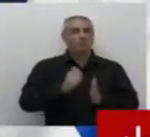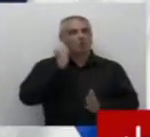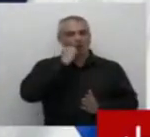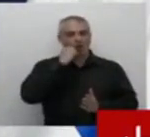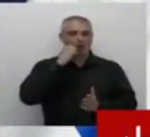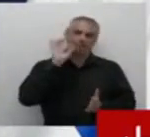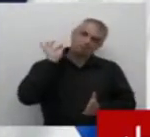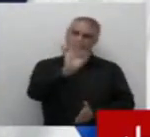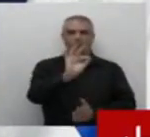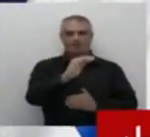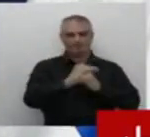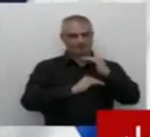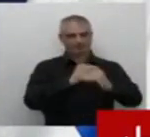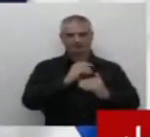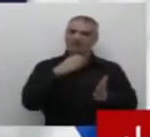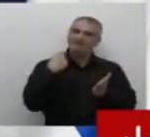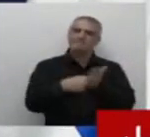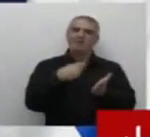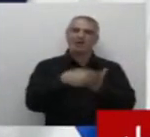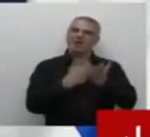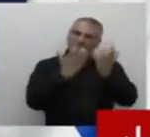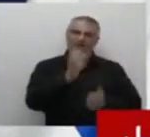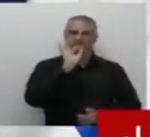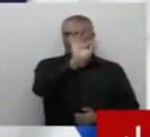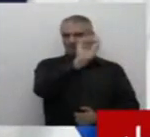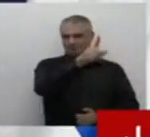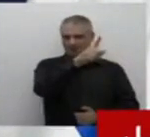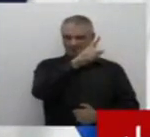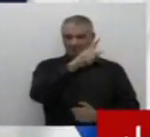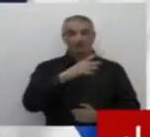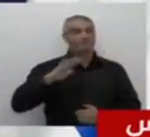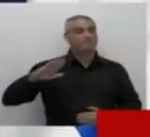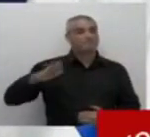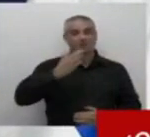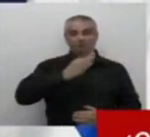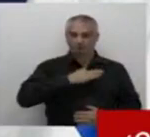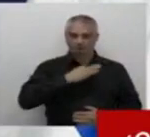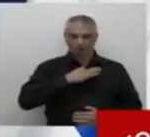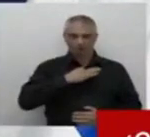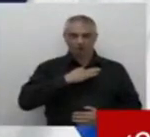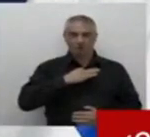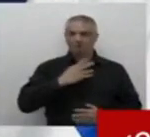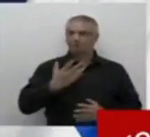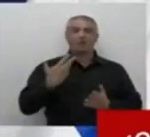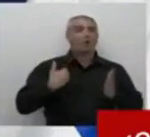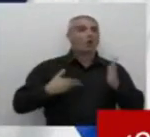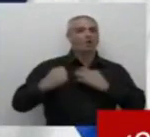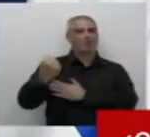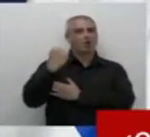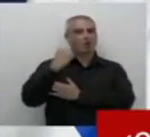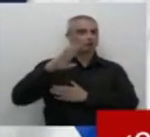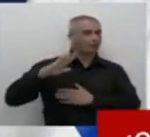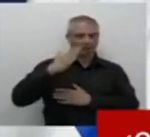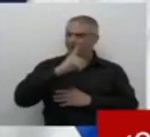جاهزون وكل يوم يدفع حزب الله ثمنا باهضا